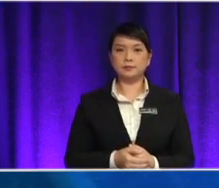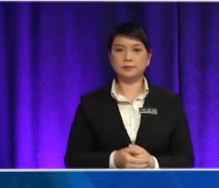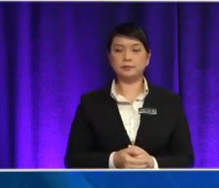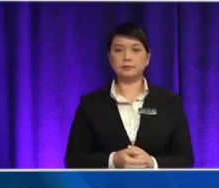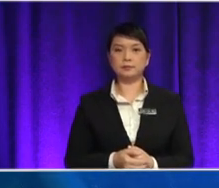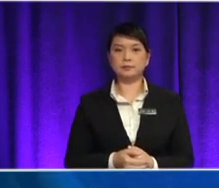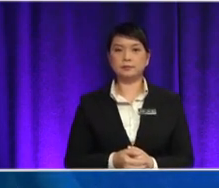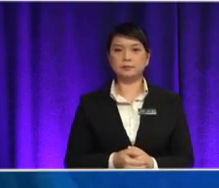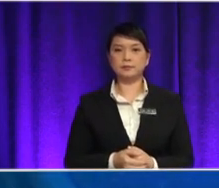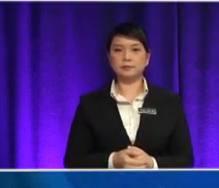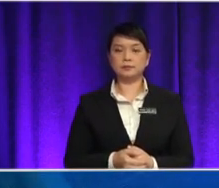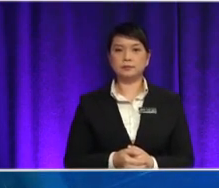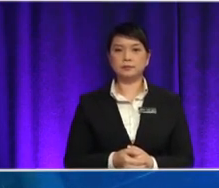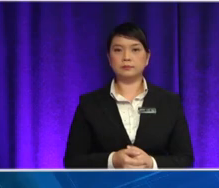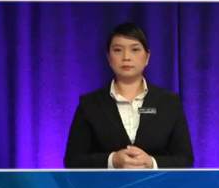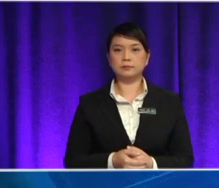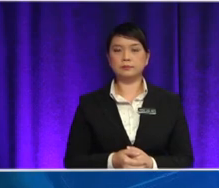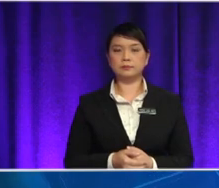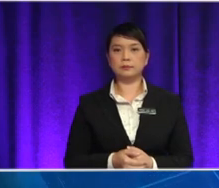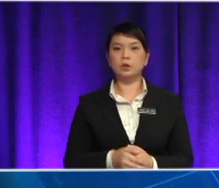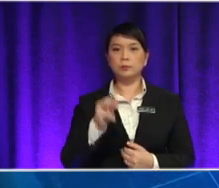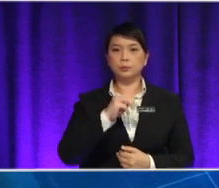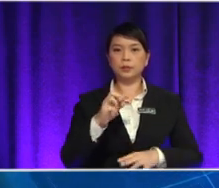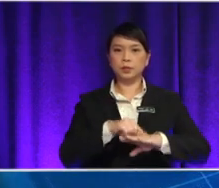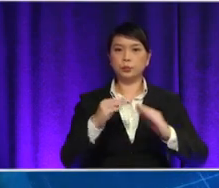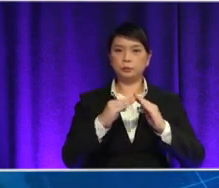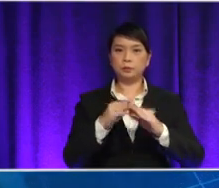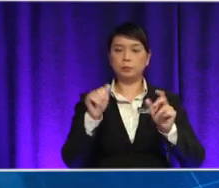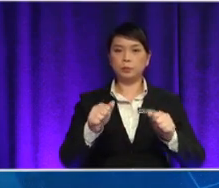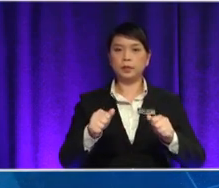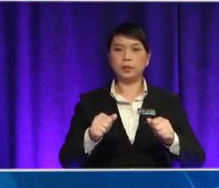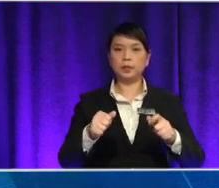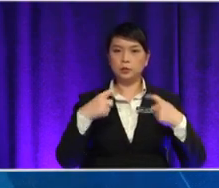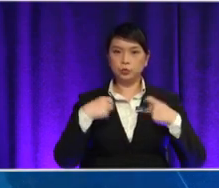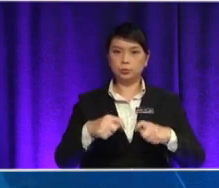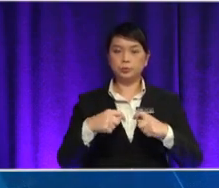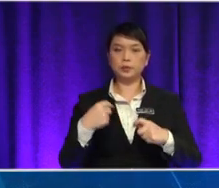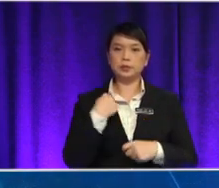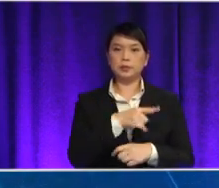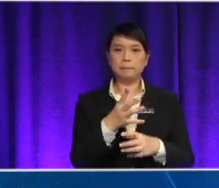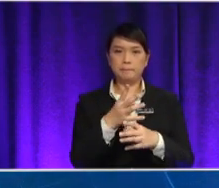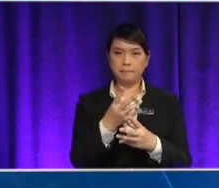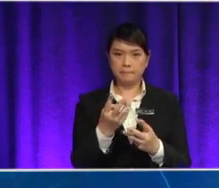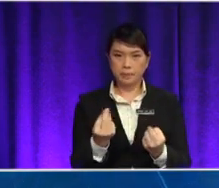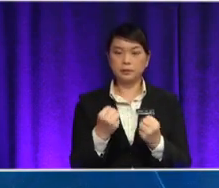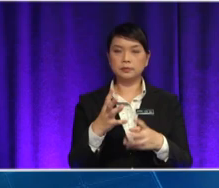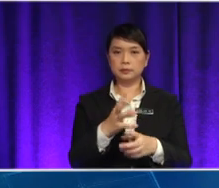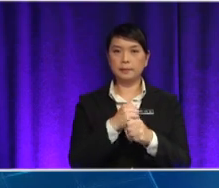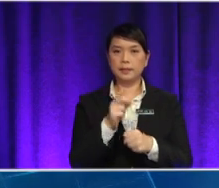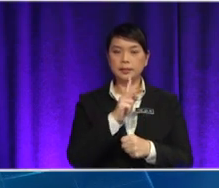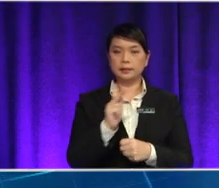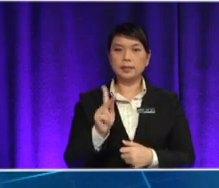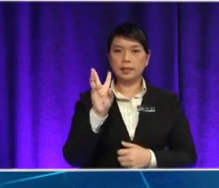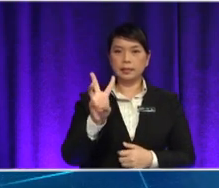menjawab? Saya nampak murid di rumah. Murid di rumah pun boleh mencuba. Kita nak dapatkan 6 kelas di sini. 1